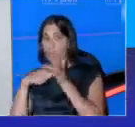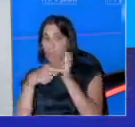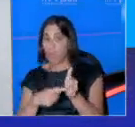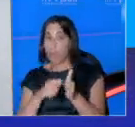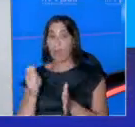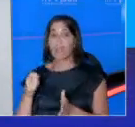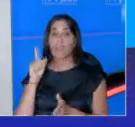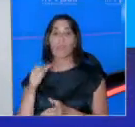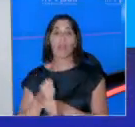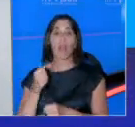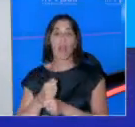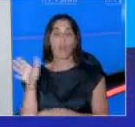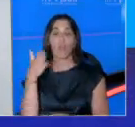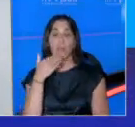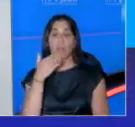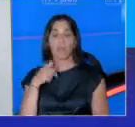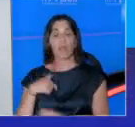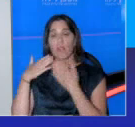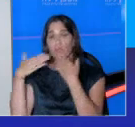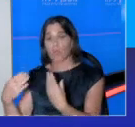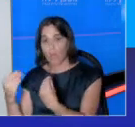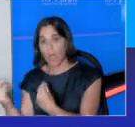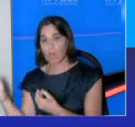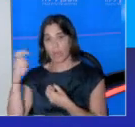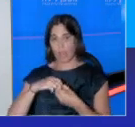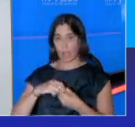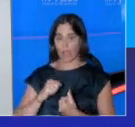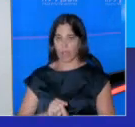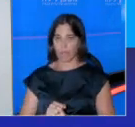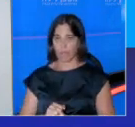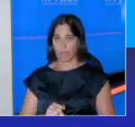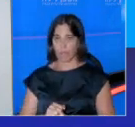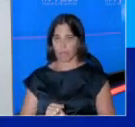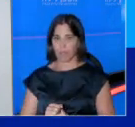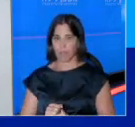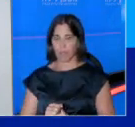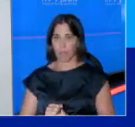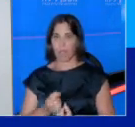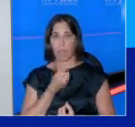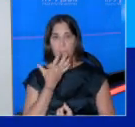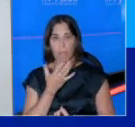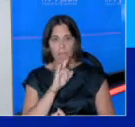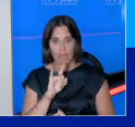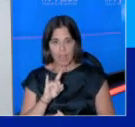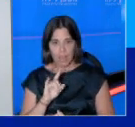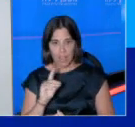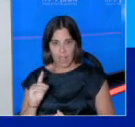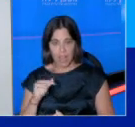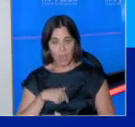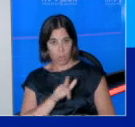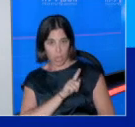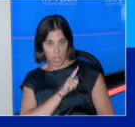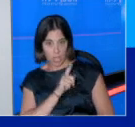צריך לפעול במדינת ישראל. אני ממש מודה לך שהצטרפת אלינו. תודה לכם, תודה רבה. פרח חדד, אנחנו נחכה לבית